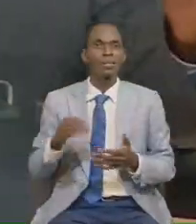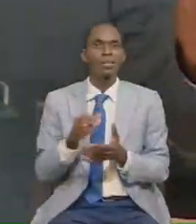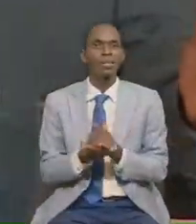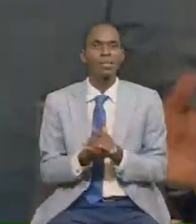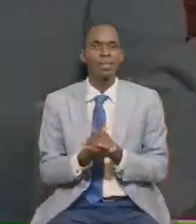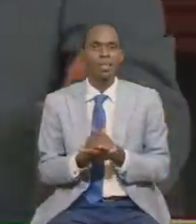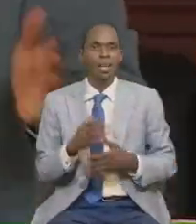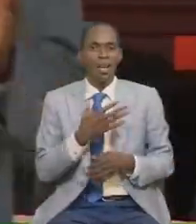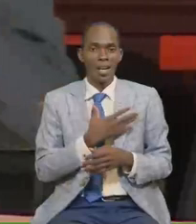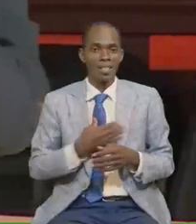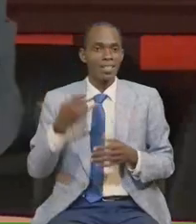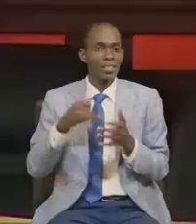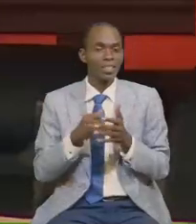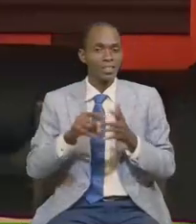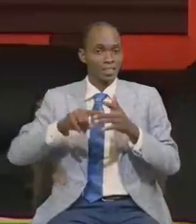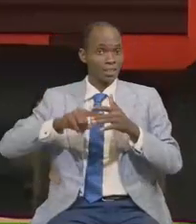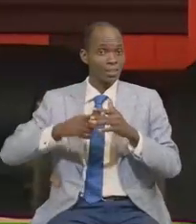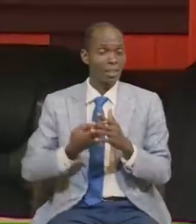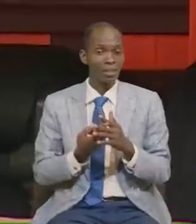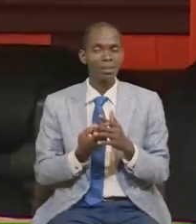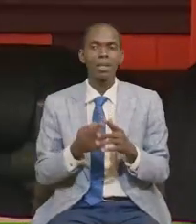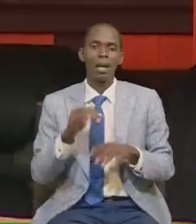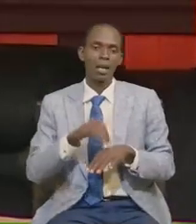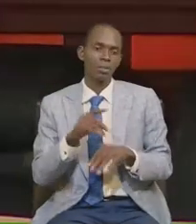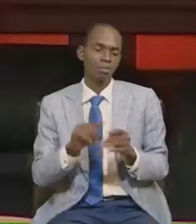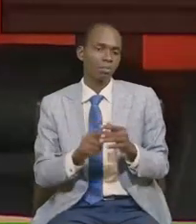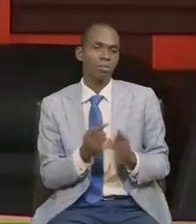vous commencez, c'est lorsque vous commencez au début